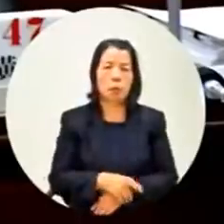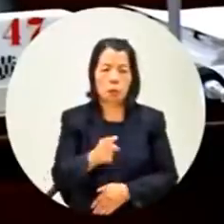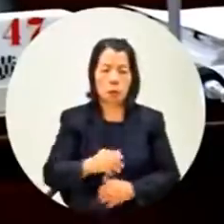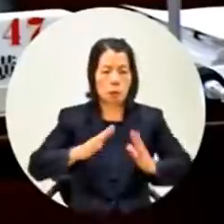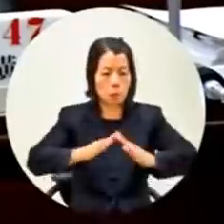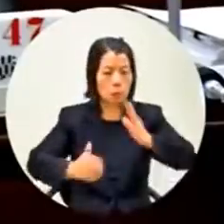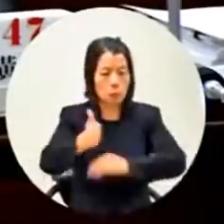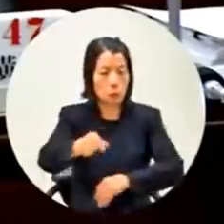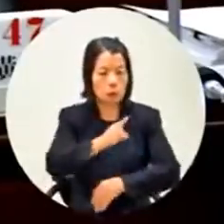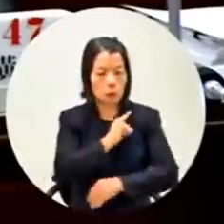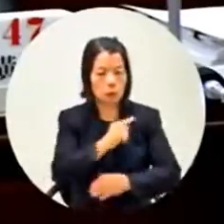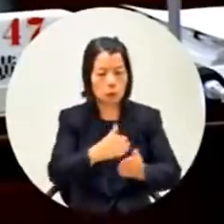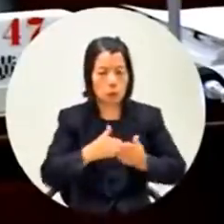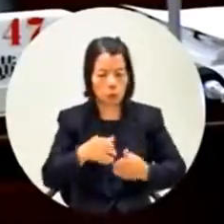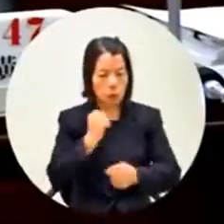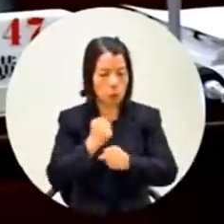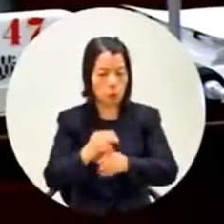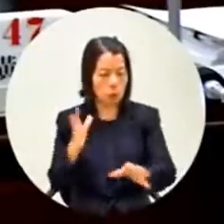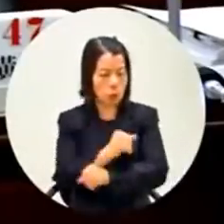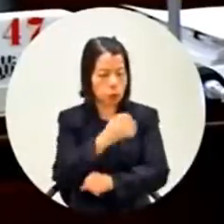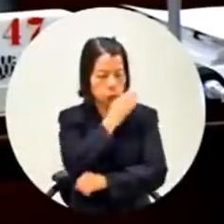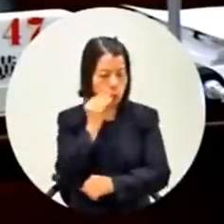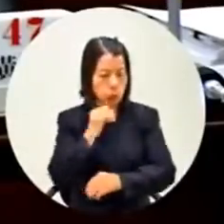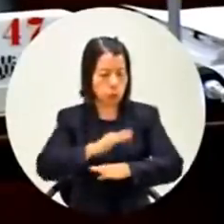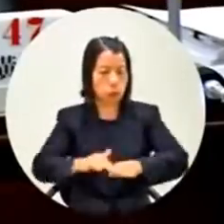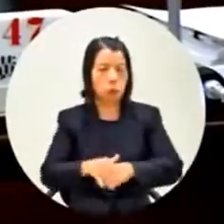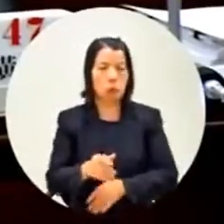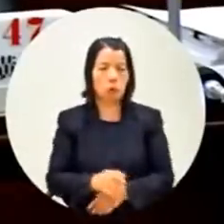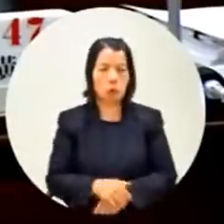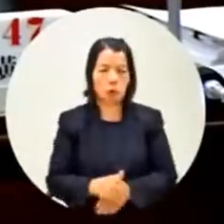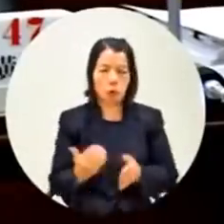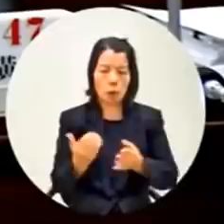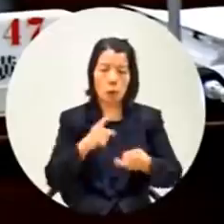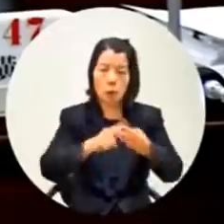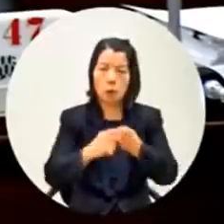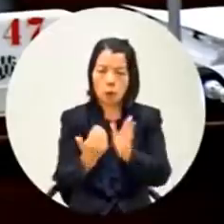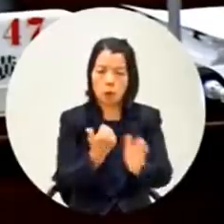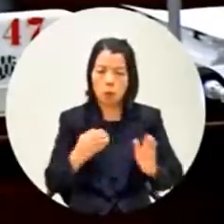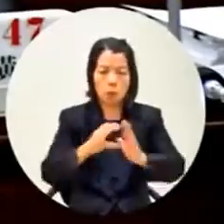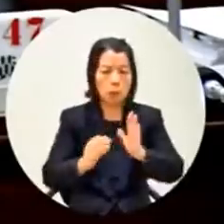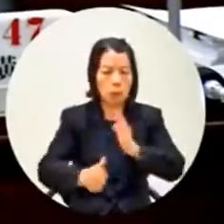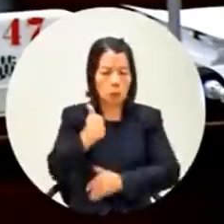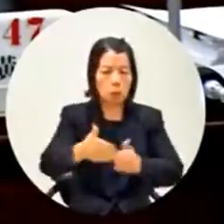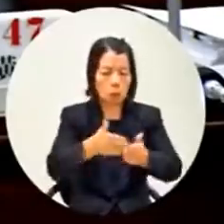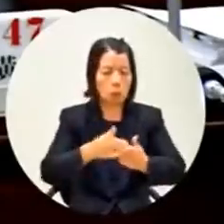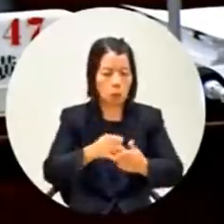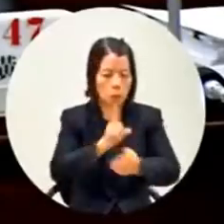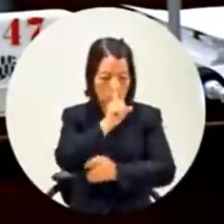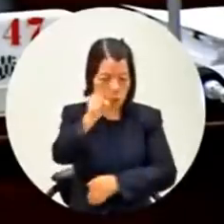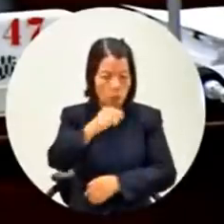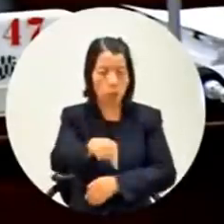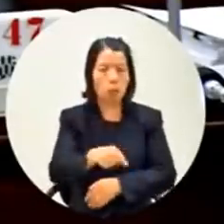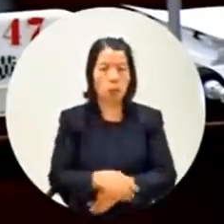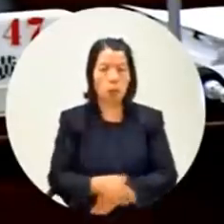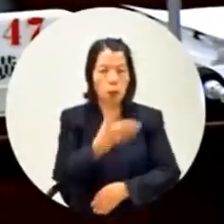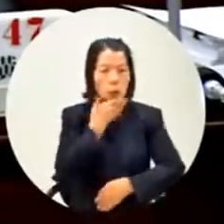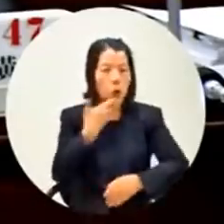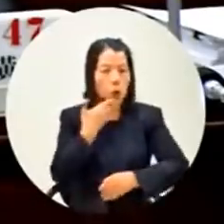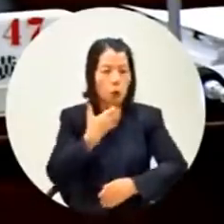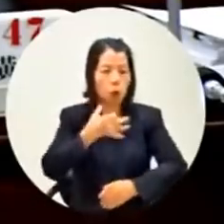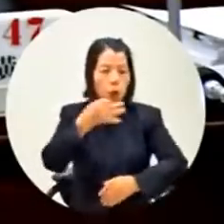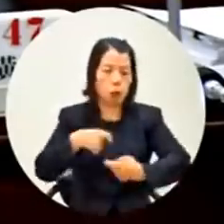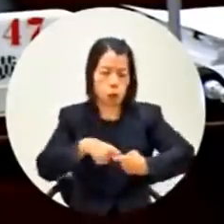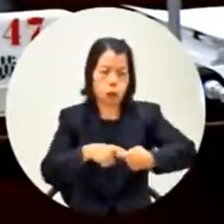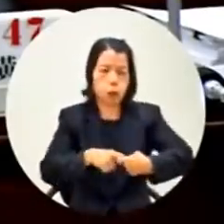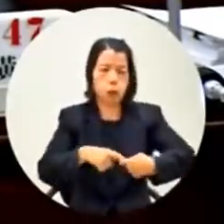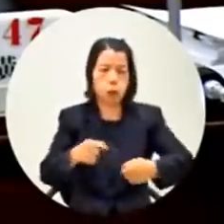哦，你要向检察署、向王端仁前局长提出告发，图利的告发。有没有贪污